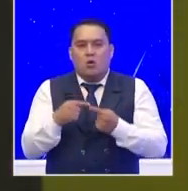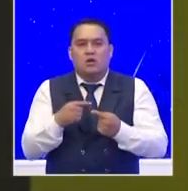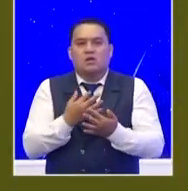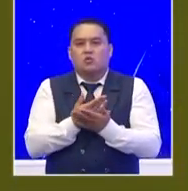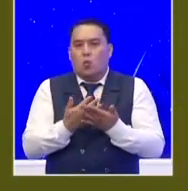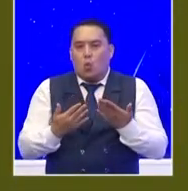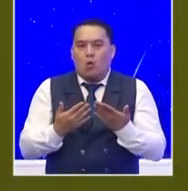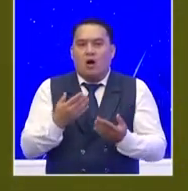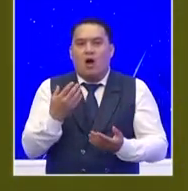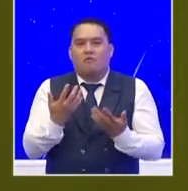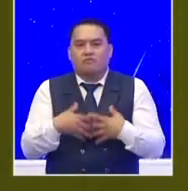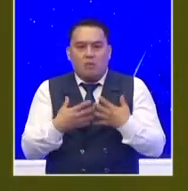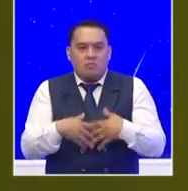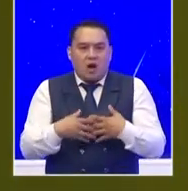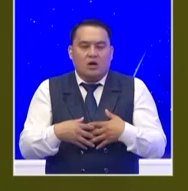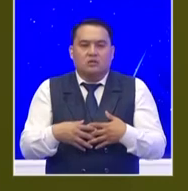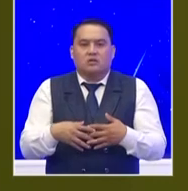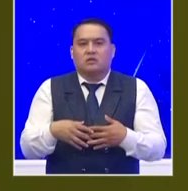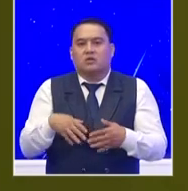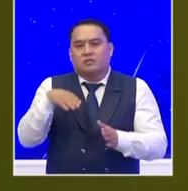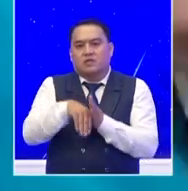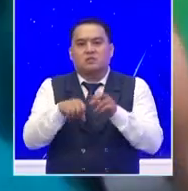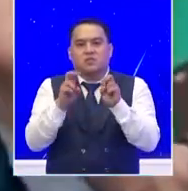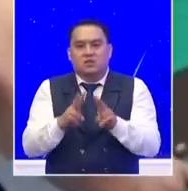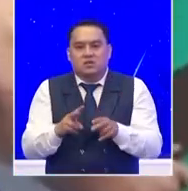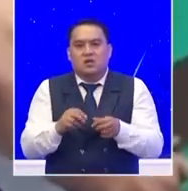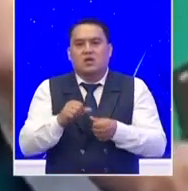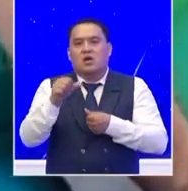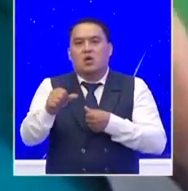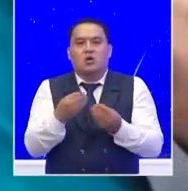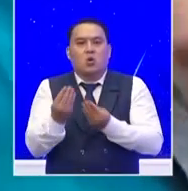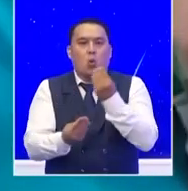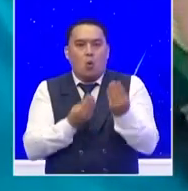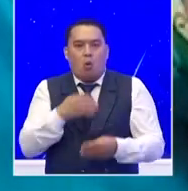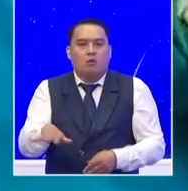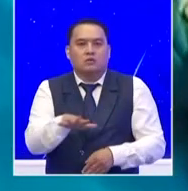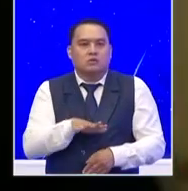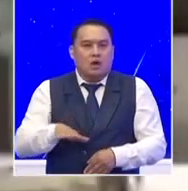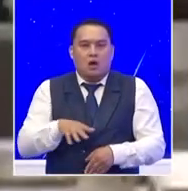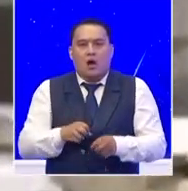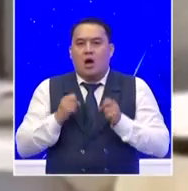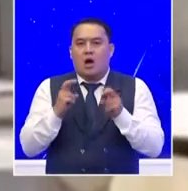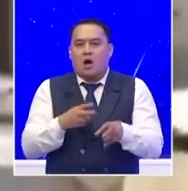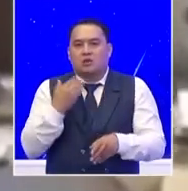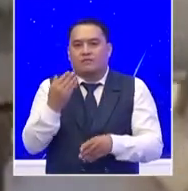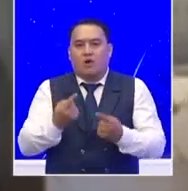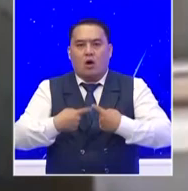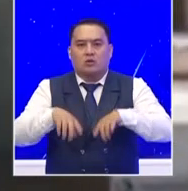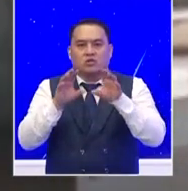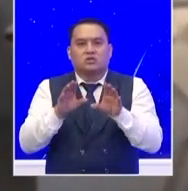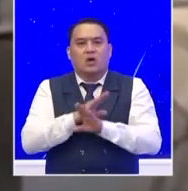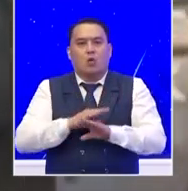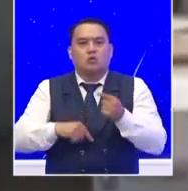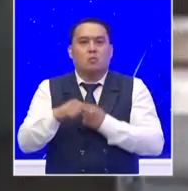и залы игровых автоматов подлежат размещению в специально отведенных игорных зонах. Уголовная ответственность за организацию